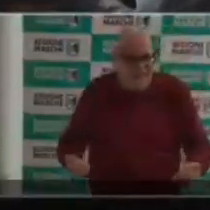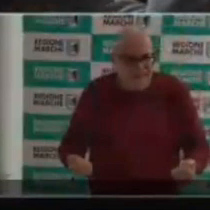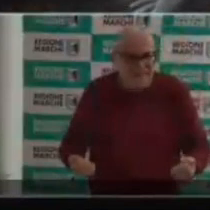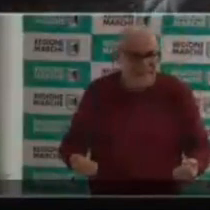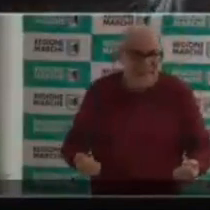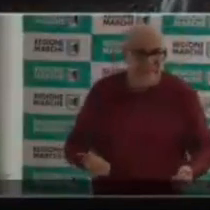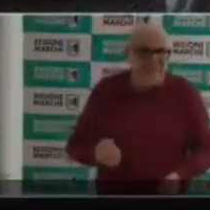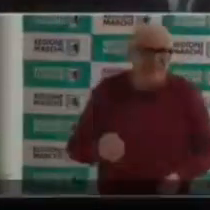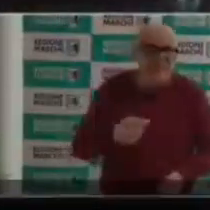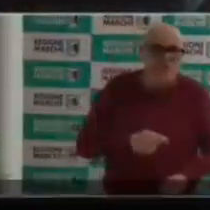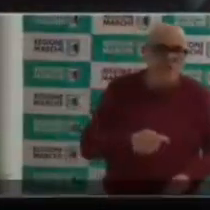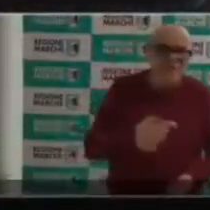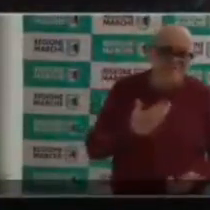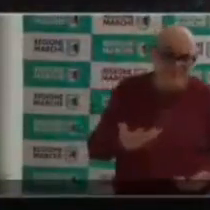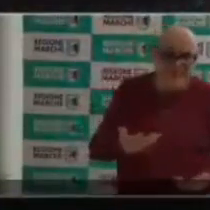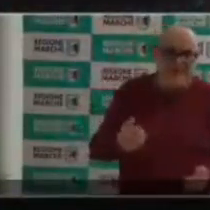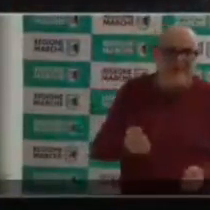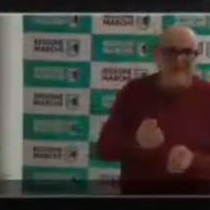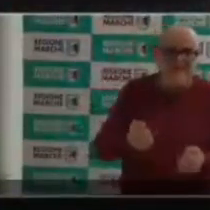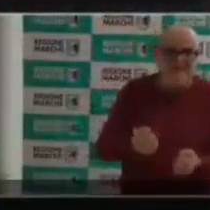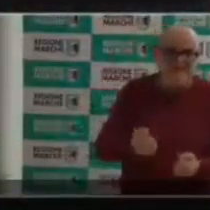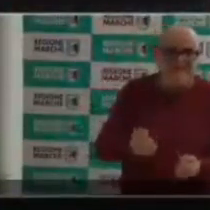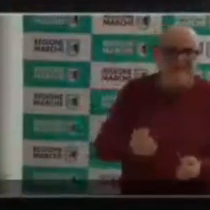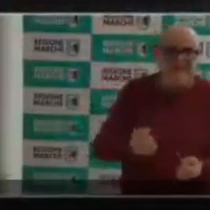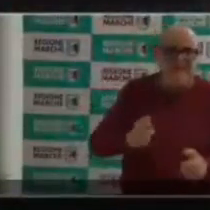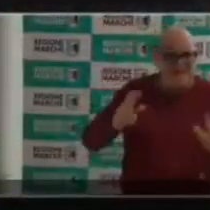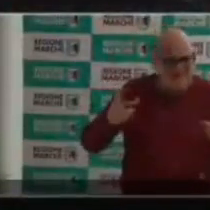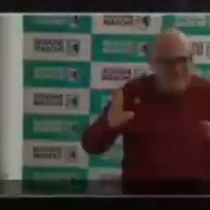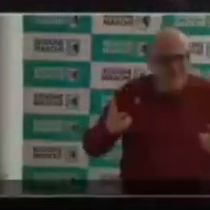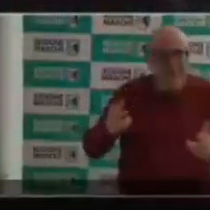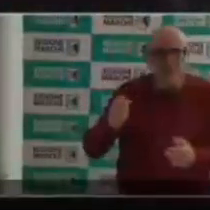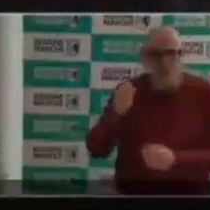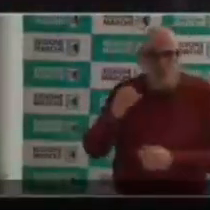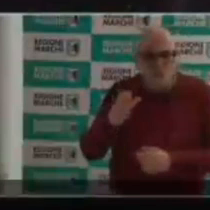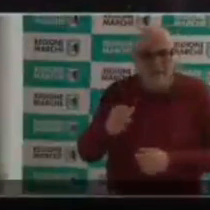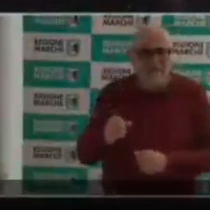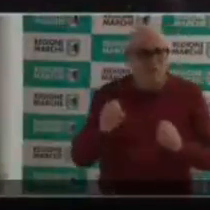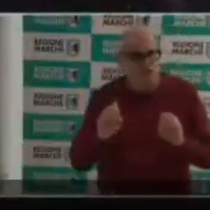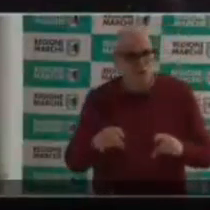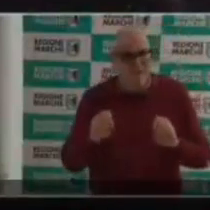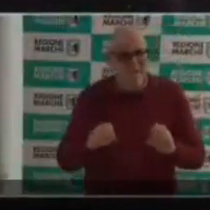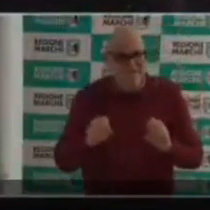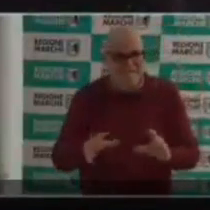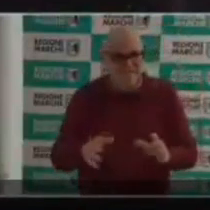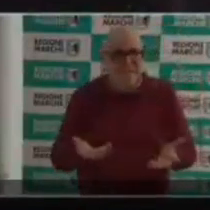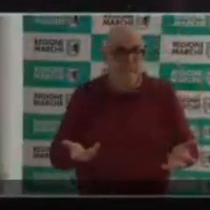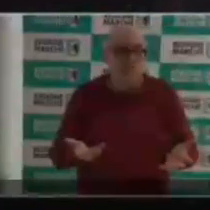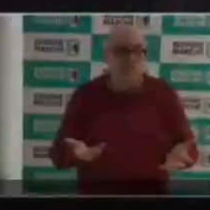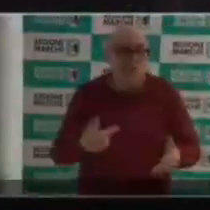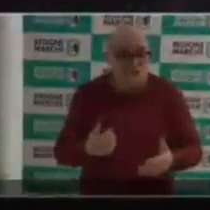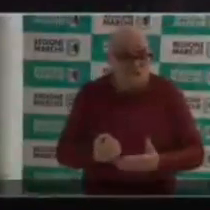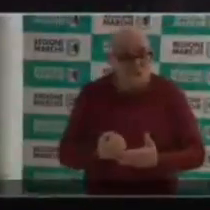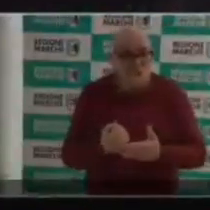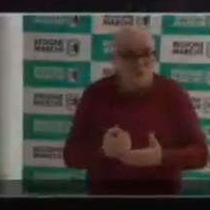attività ludico-ricreativo-culturali e scolastiche, quindi c'è un supporto per esempio per i compiti a casa, per